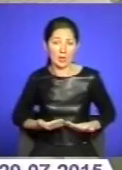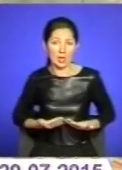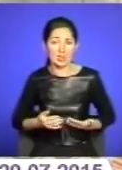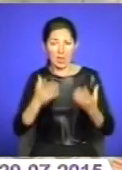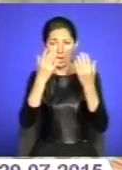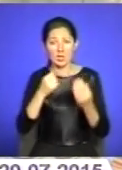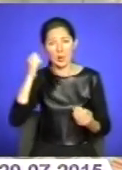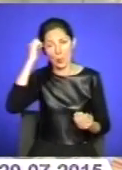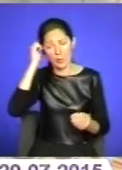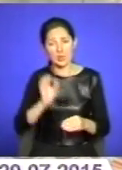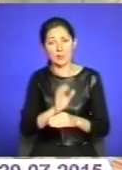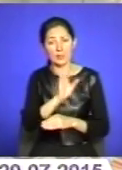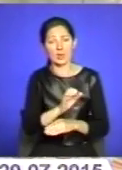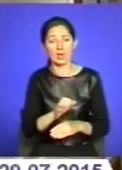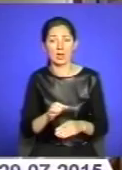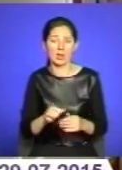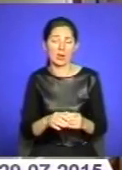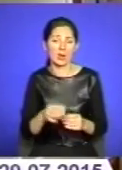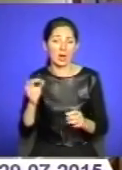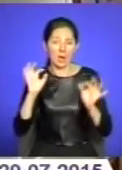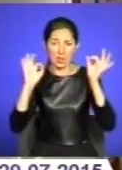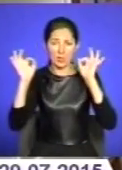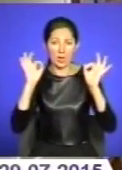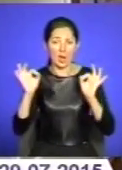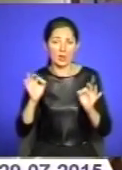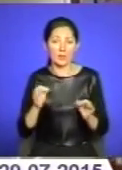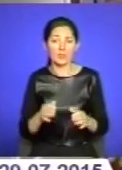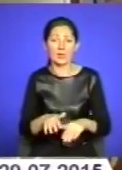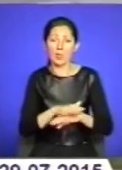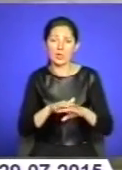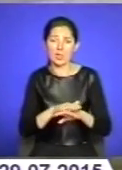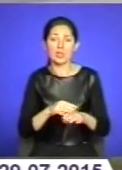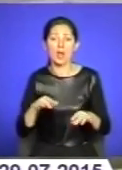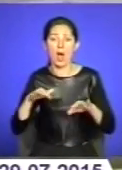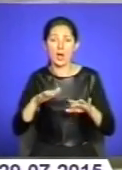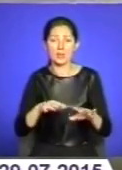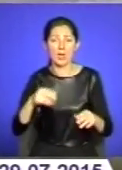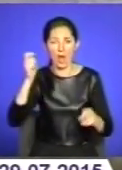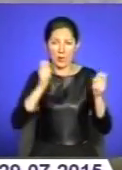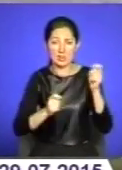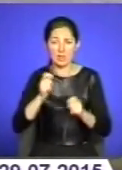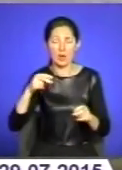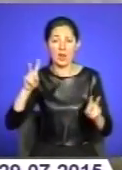відлунають у Тернопілі багатоголосо. Наймасштабніша акція – фестиваль «Дзвони Лемківщини» відбудеться уже наступними вихідними.